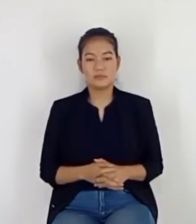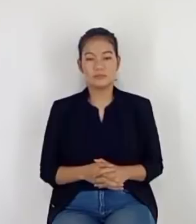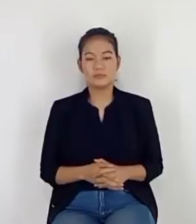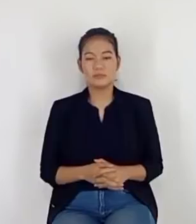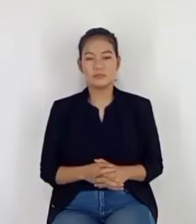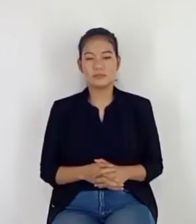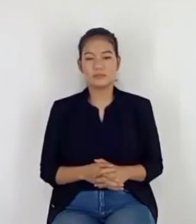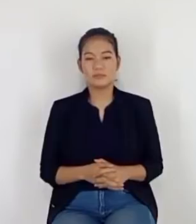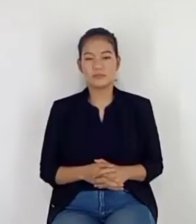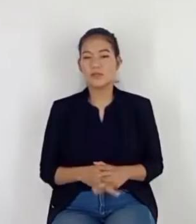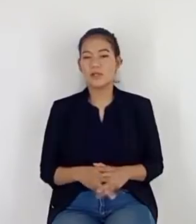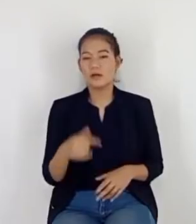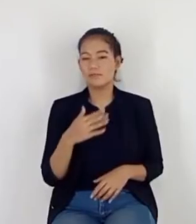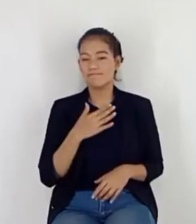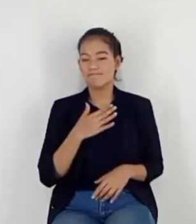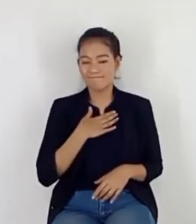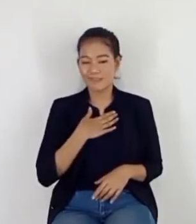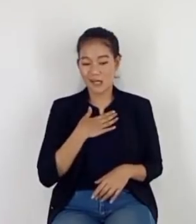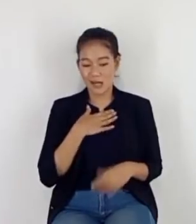Meski